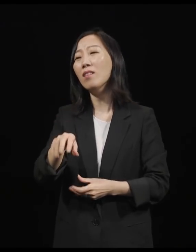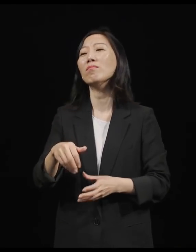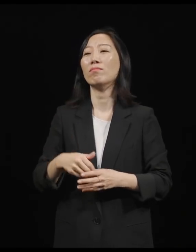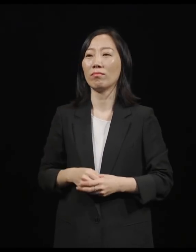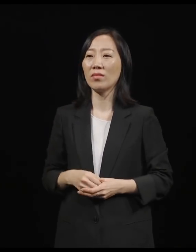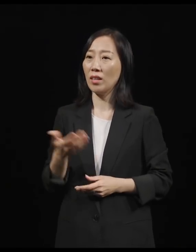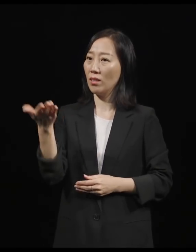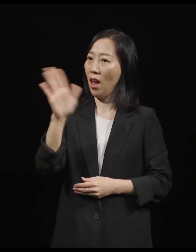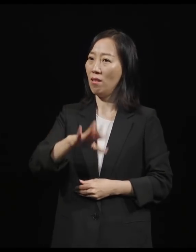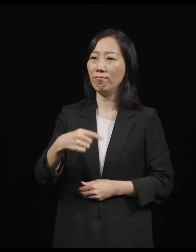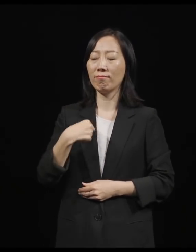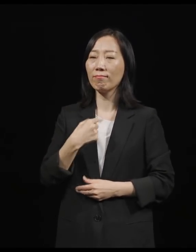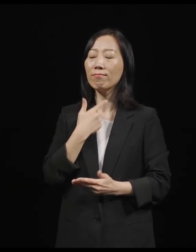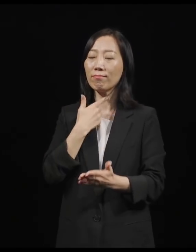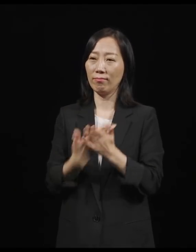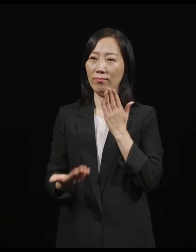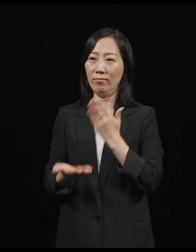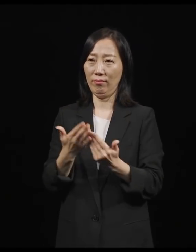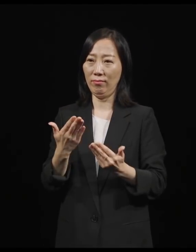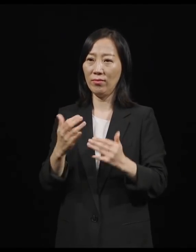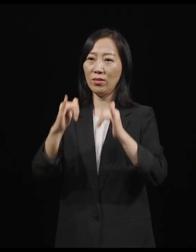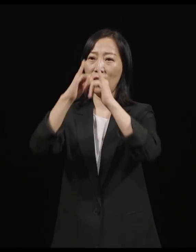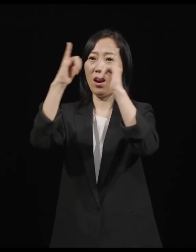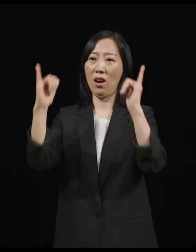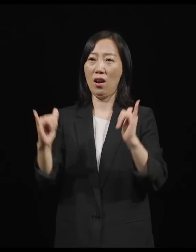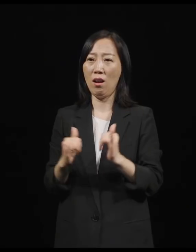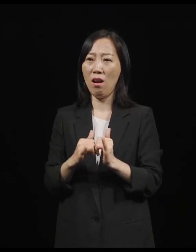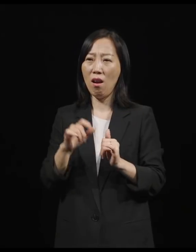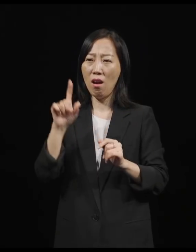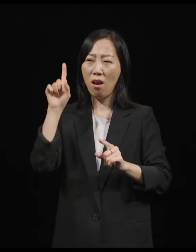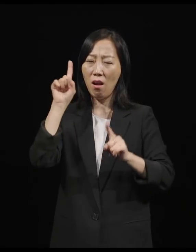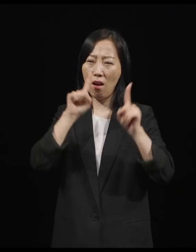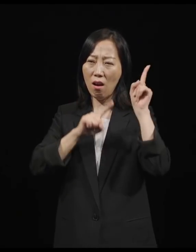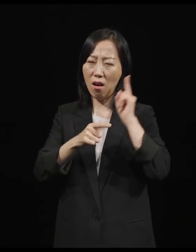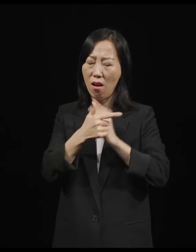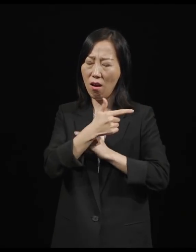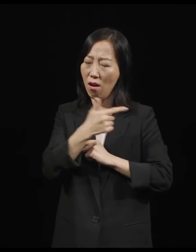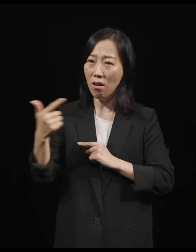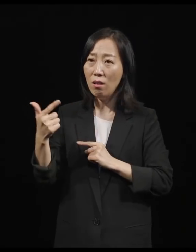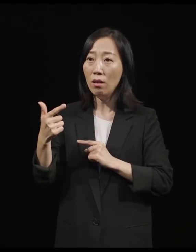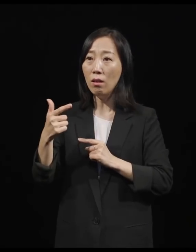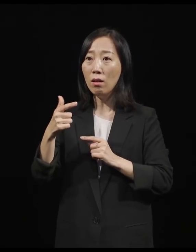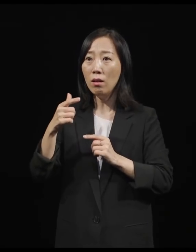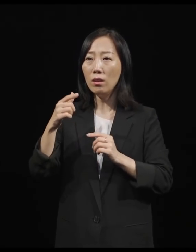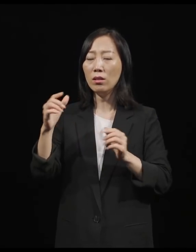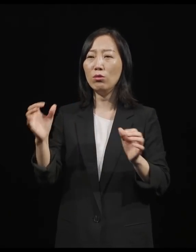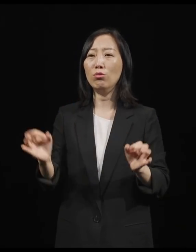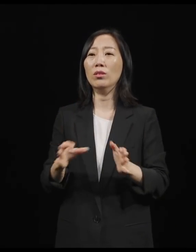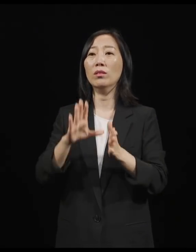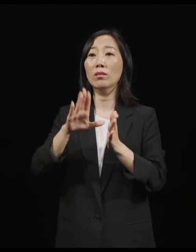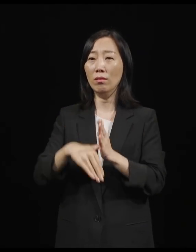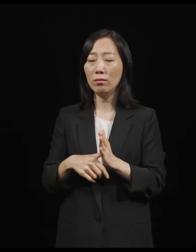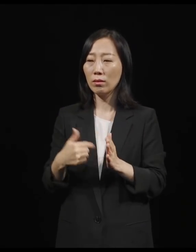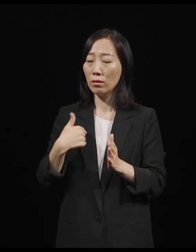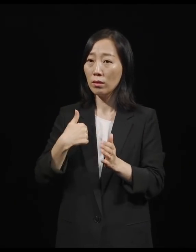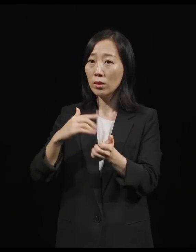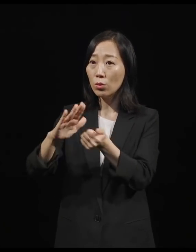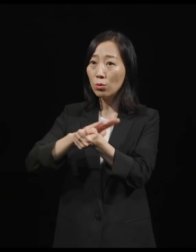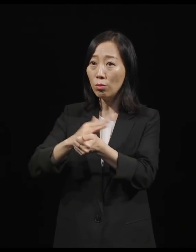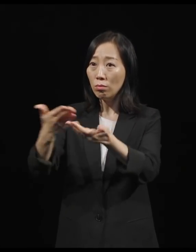그런데 제가 겪은 사회는요, 나의 아픔과 상처를 드러내는 순간 위로해주는 게